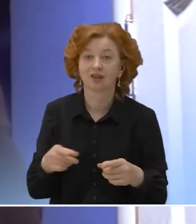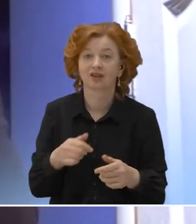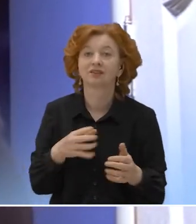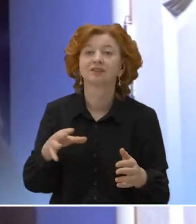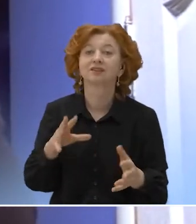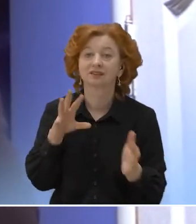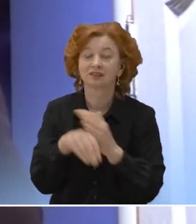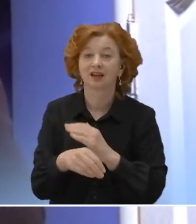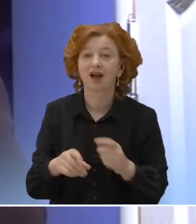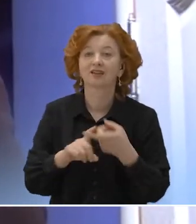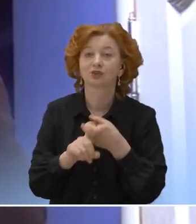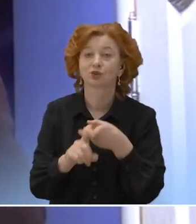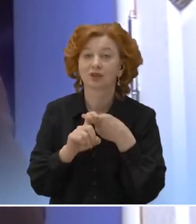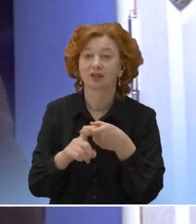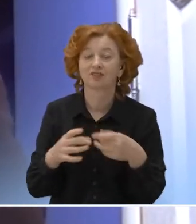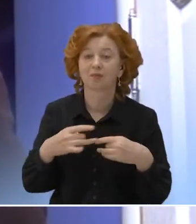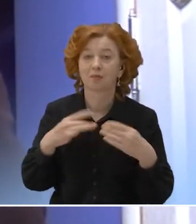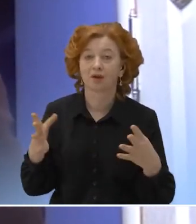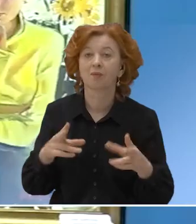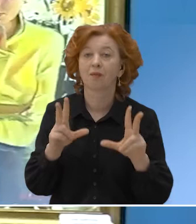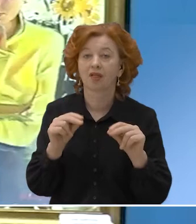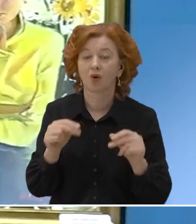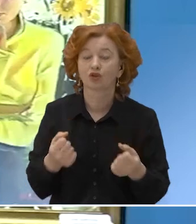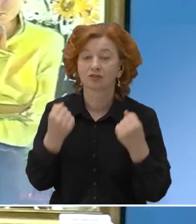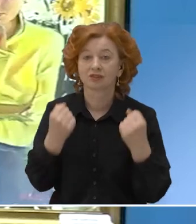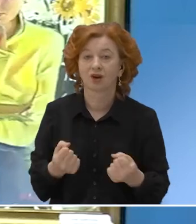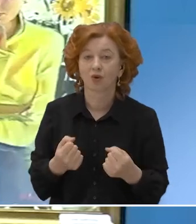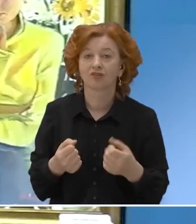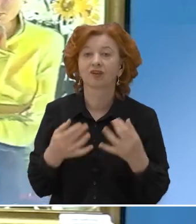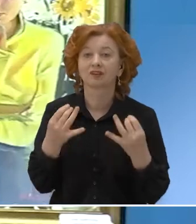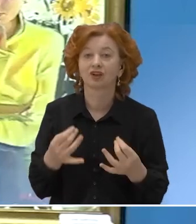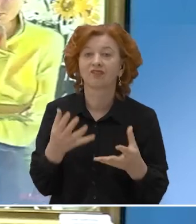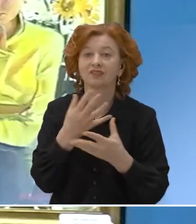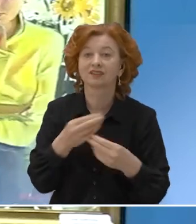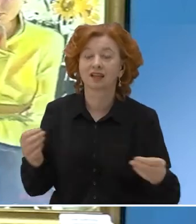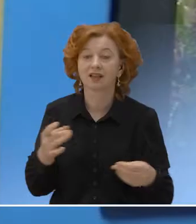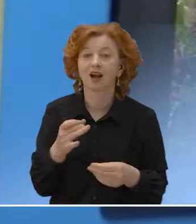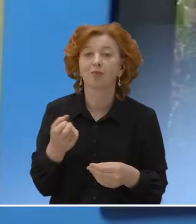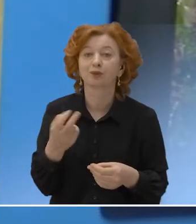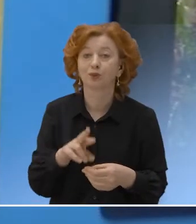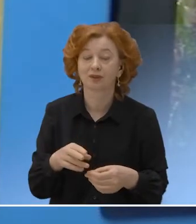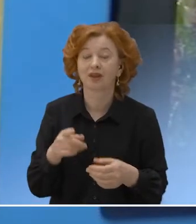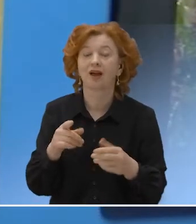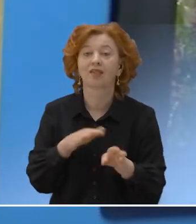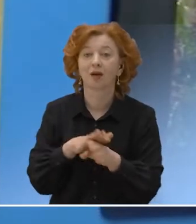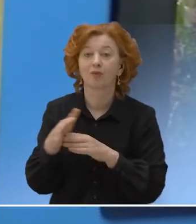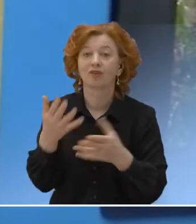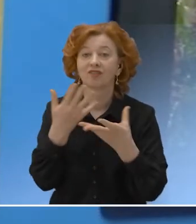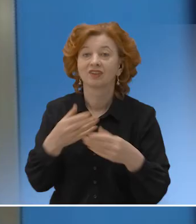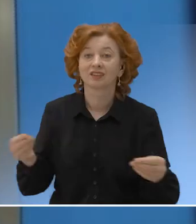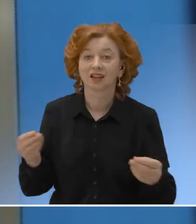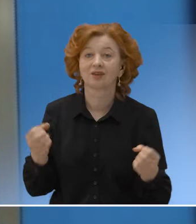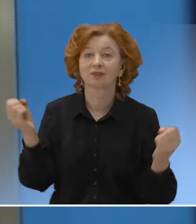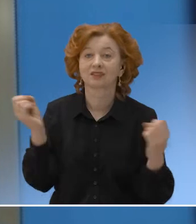связи с наступающими праздниками пожелать всем благополучия, здоровья. Весенняя рапсодия. Даже полотна художников наполнены